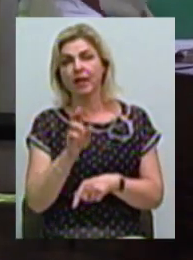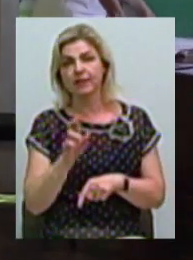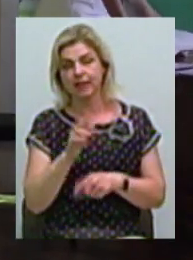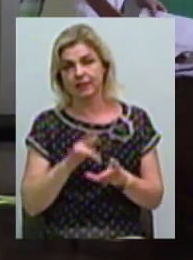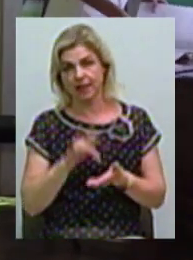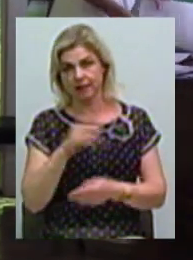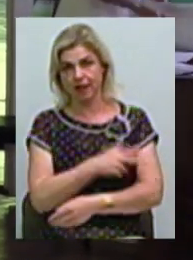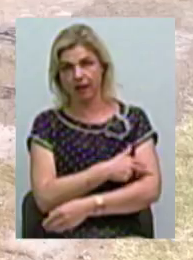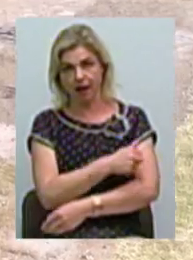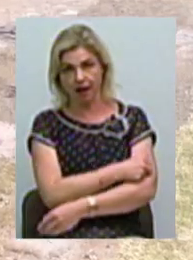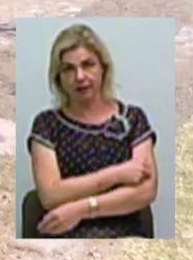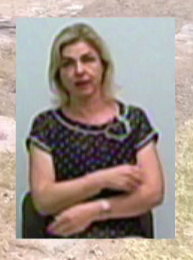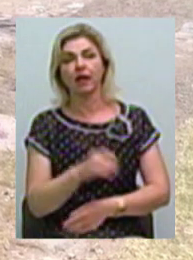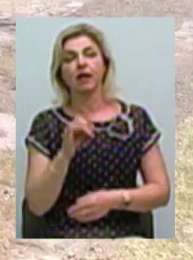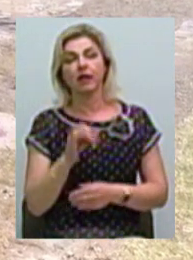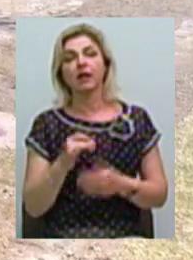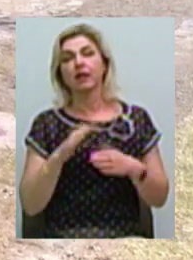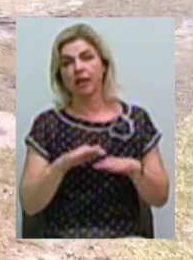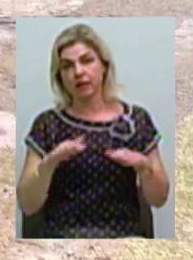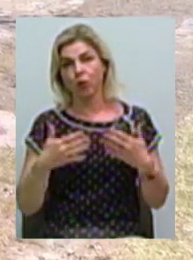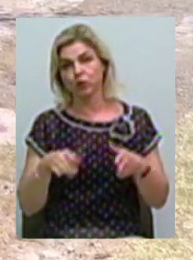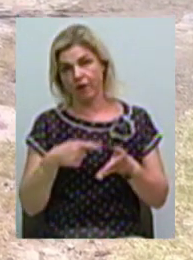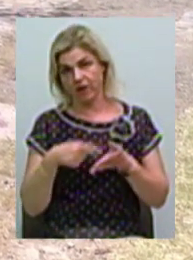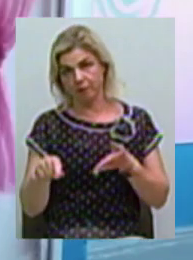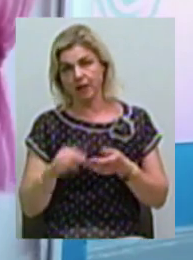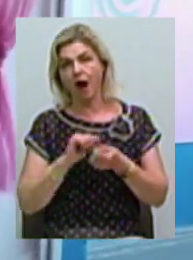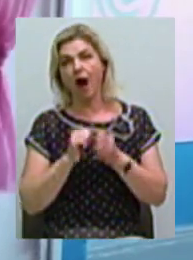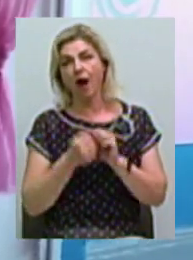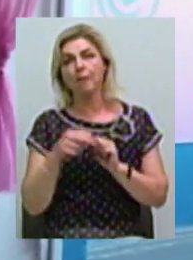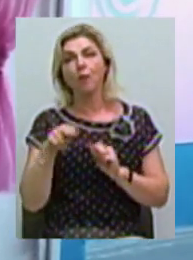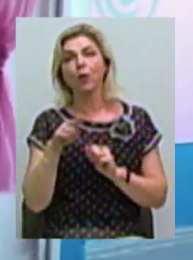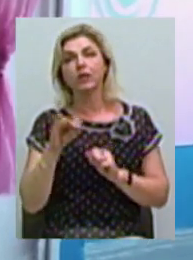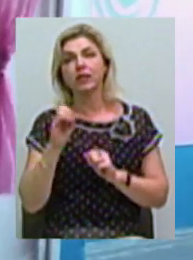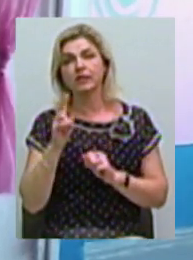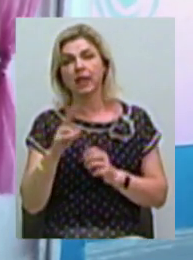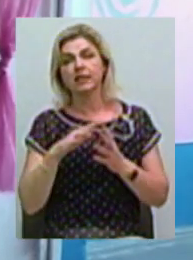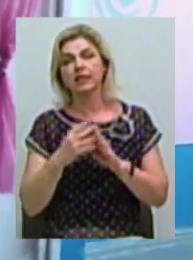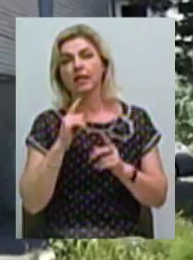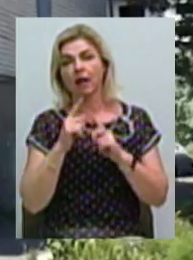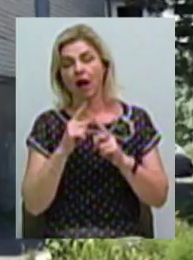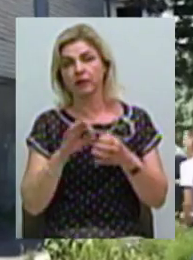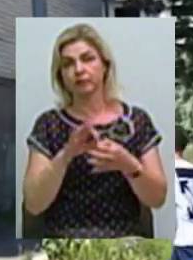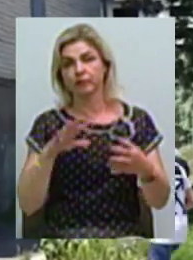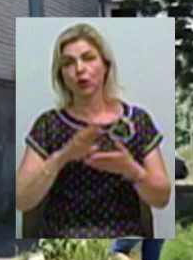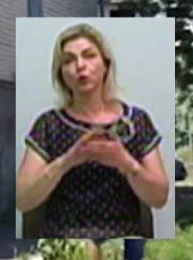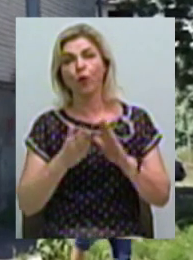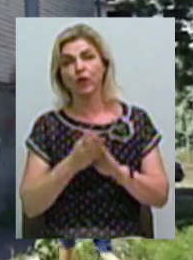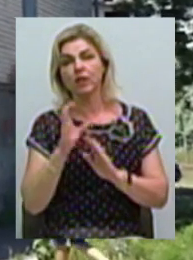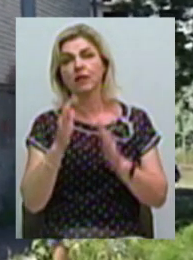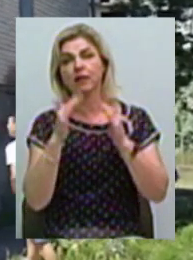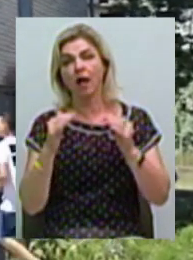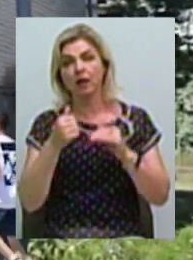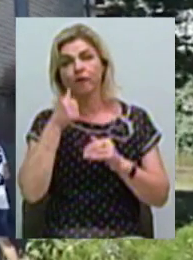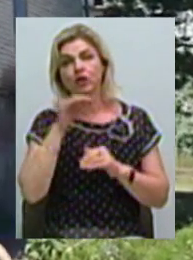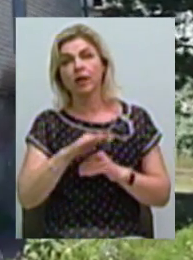центральної районної лікарні. Сьогодні дітей вже виписали. Кам'янець-Подільська міськрада розірвала угоду із табором, і вчора діти з Хмельниччини